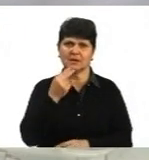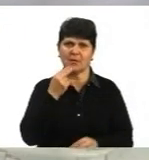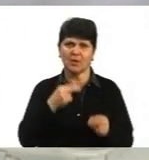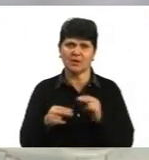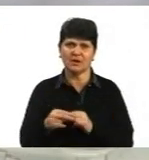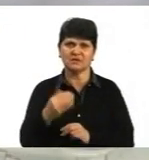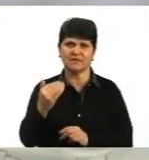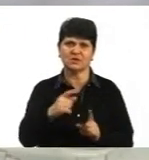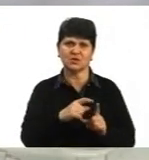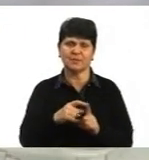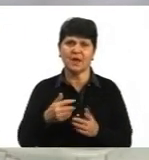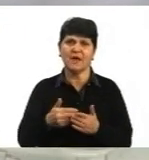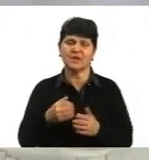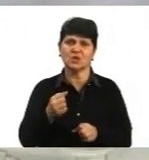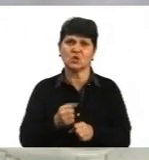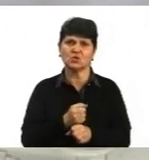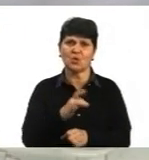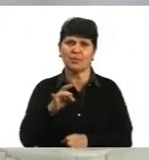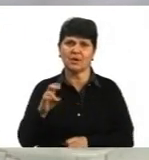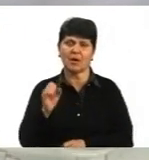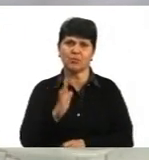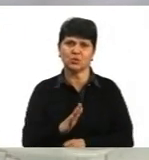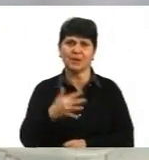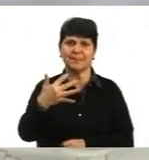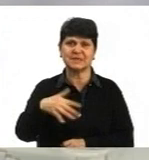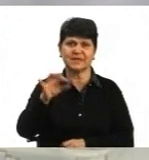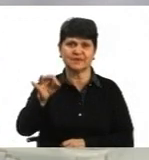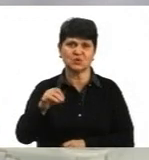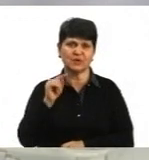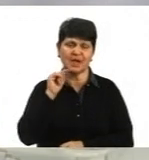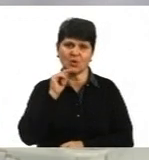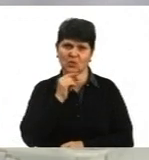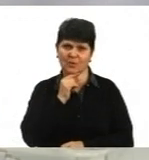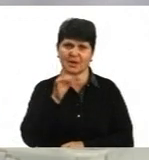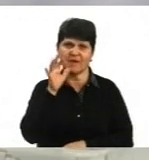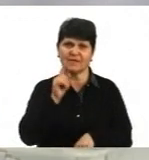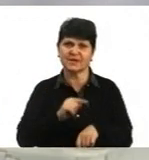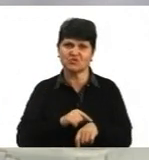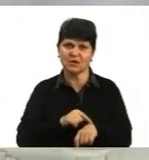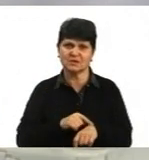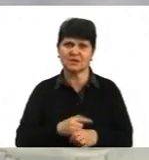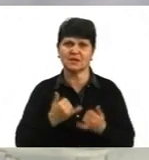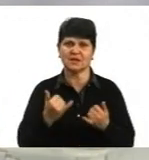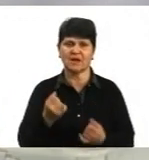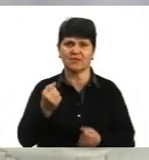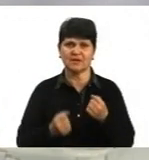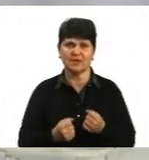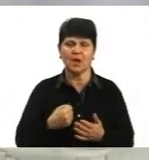Від розробника ми почули, що це буде 50% економія в часі для водіїв. До